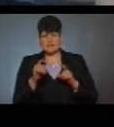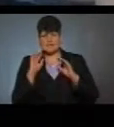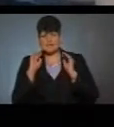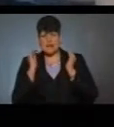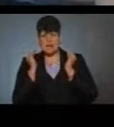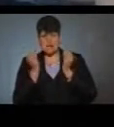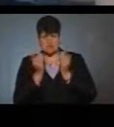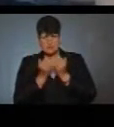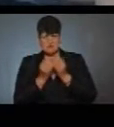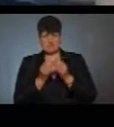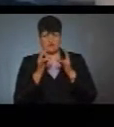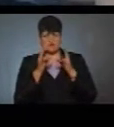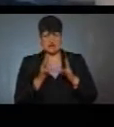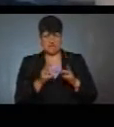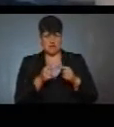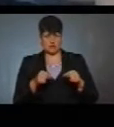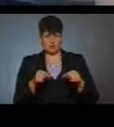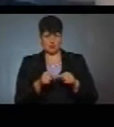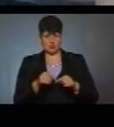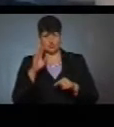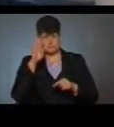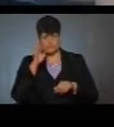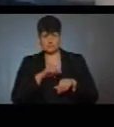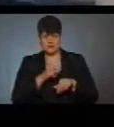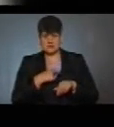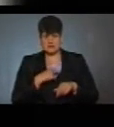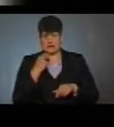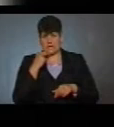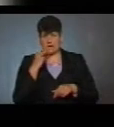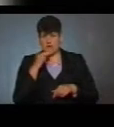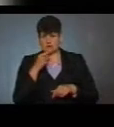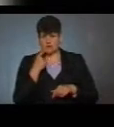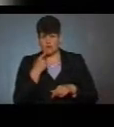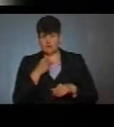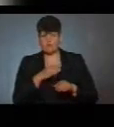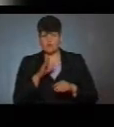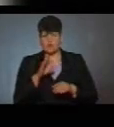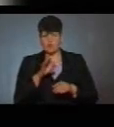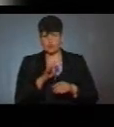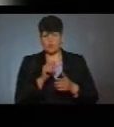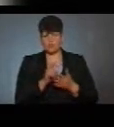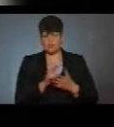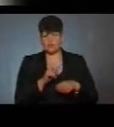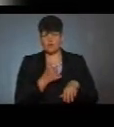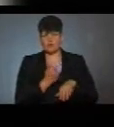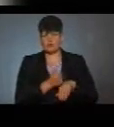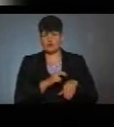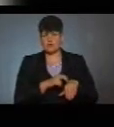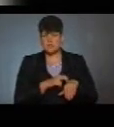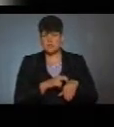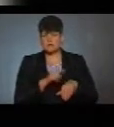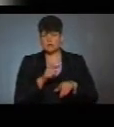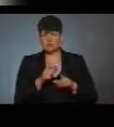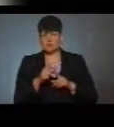районної лікарні в травматологію. Чоловік почувається краще, розповів виконувач обов'язків головного лікаря цієї лікарні Валерій Суконнік. За його